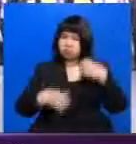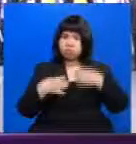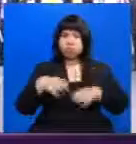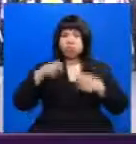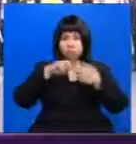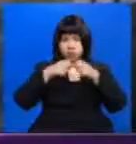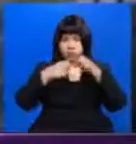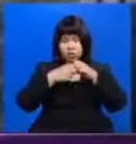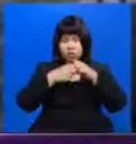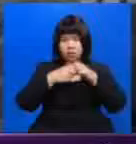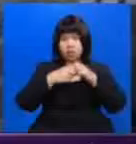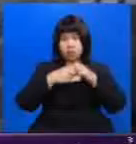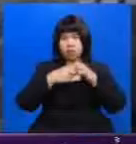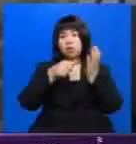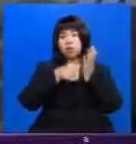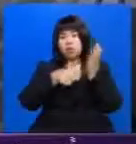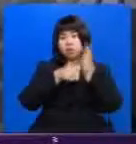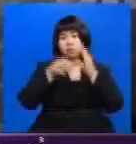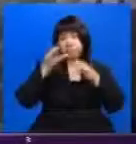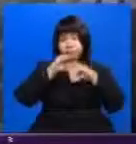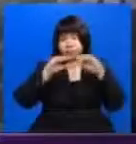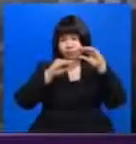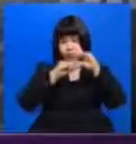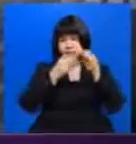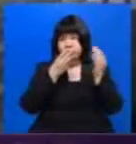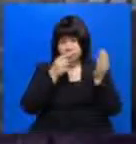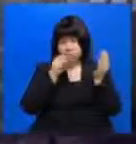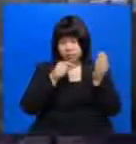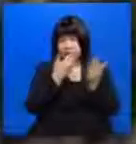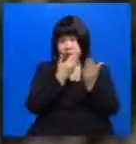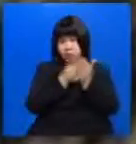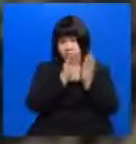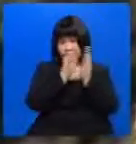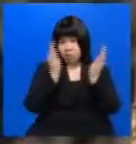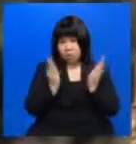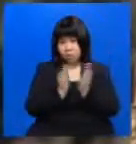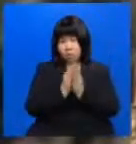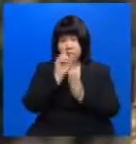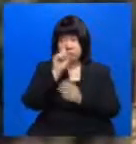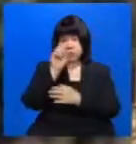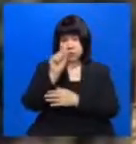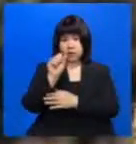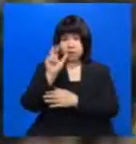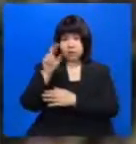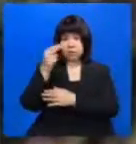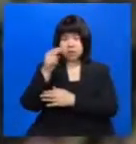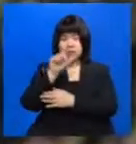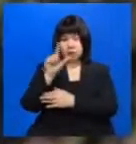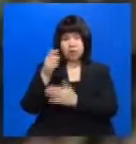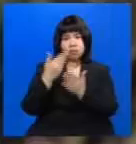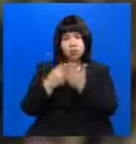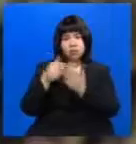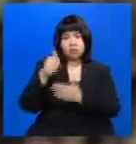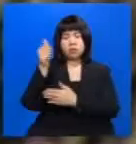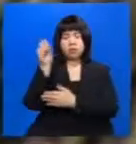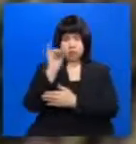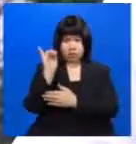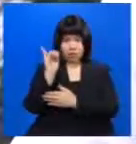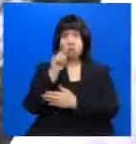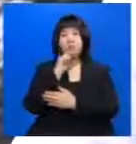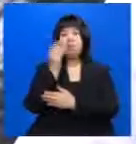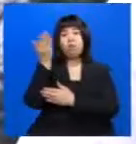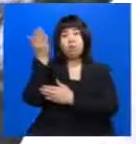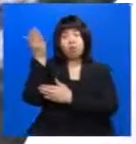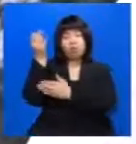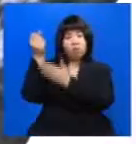ากโครงการรับจำนำข้าวเพราะยังไม่ได้รับเงินรวมประมาณ 130,000 ล้านบาททั้งนี้เชื่อว่าเมื่อถวายฎีกาขอพ